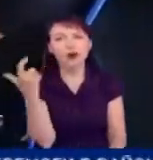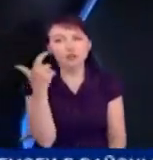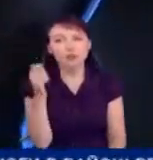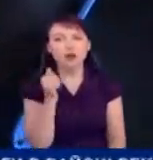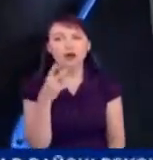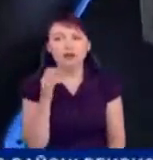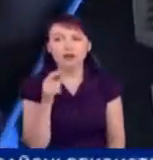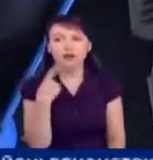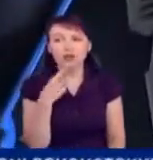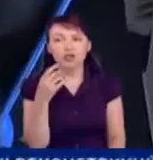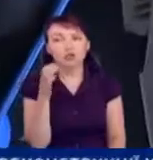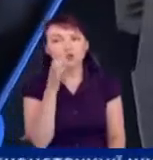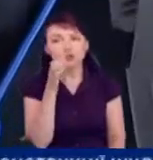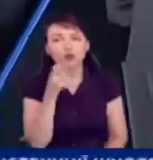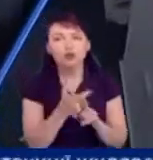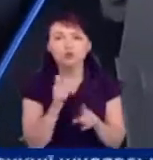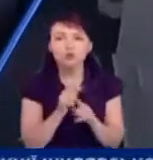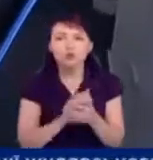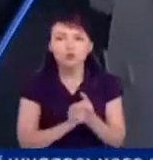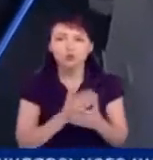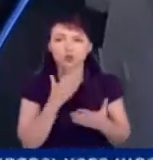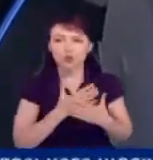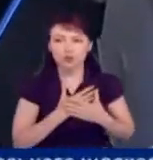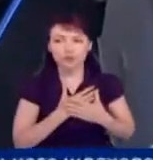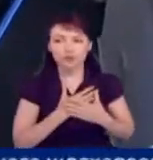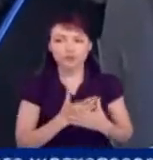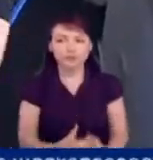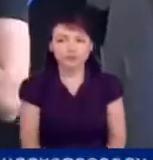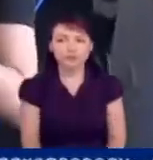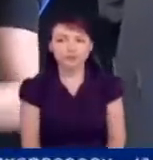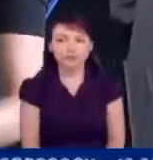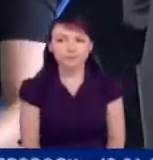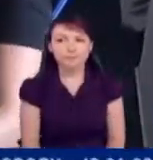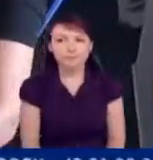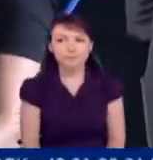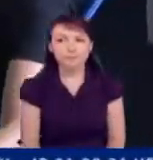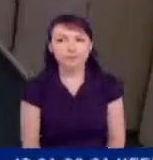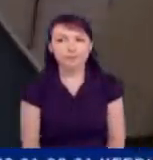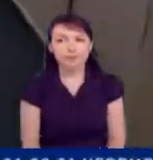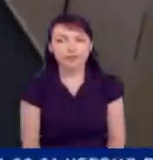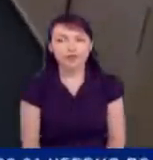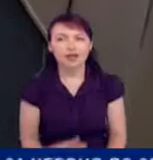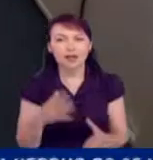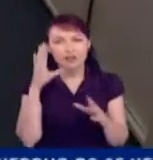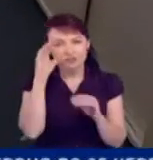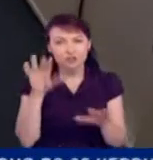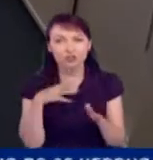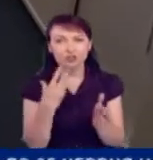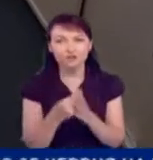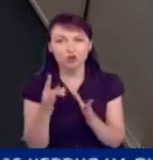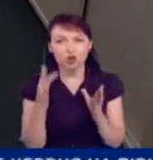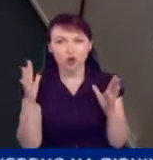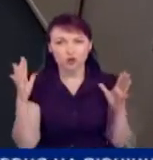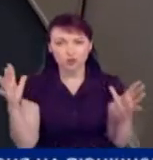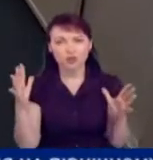Анна каже, що собака дуже дружелюбний. Братан, це тобі їда, це мій друг. Незважаючи на свої розміри,